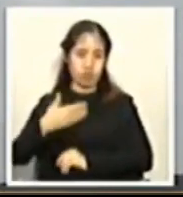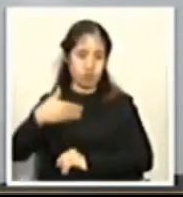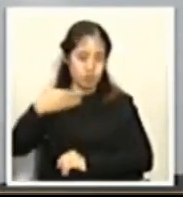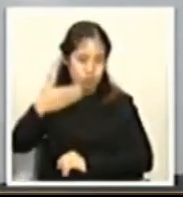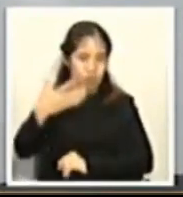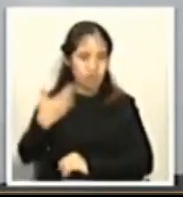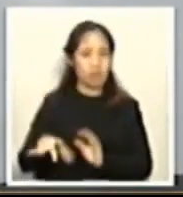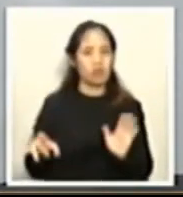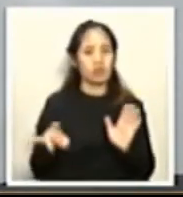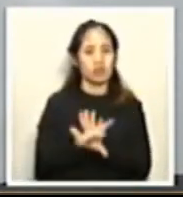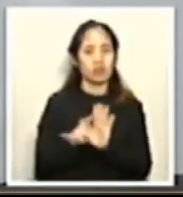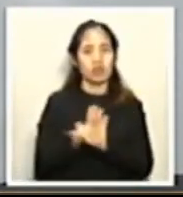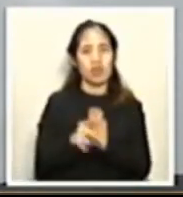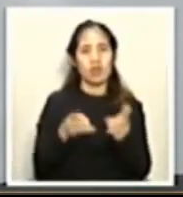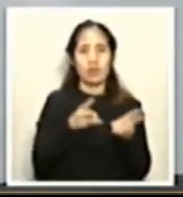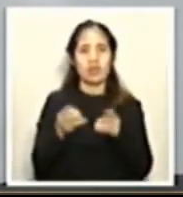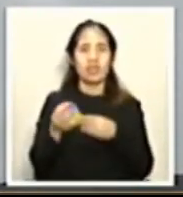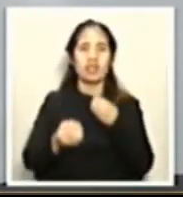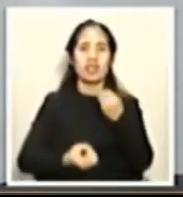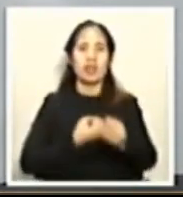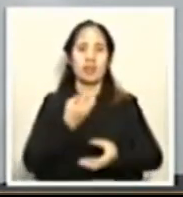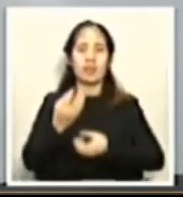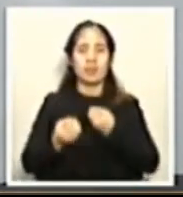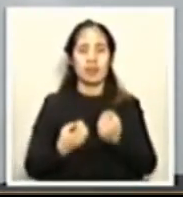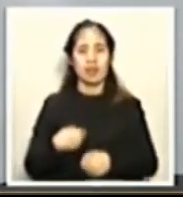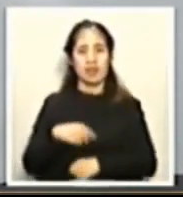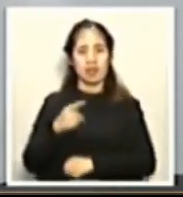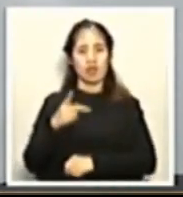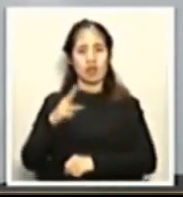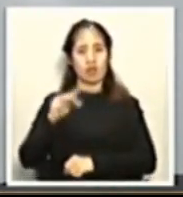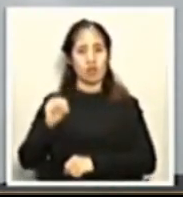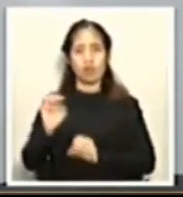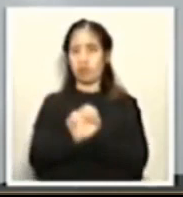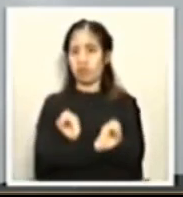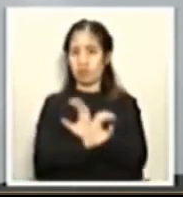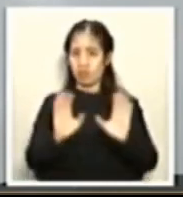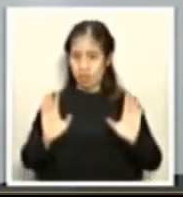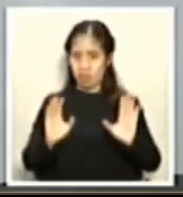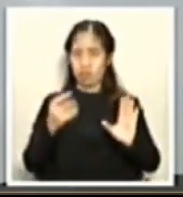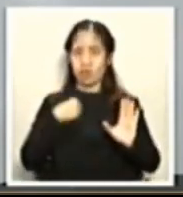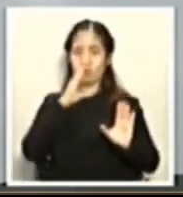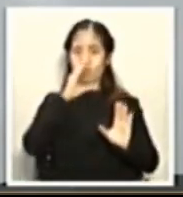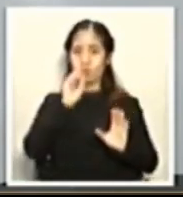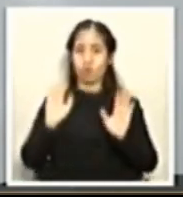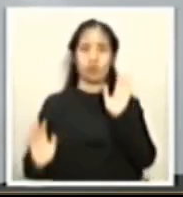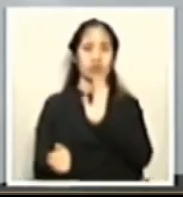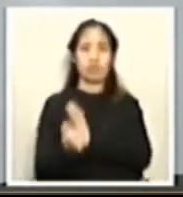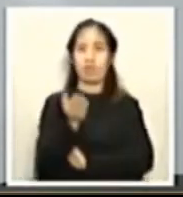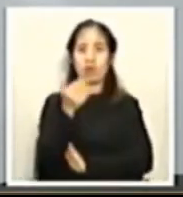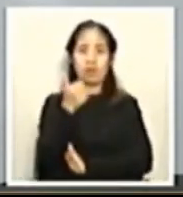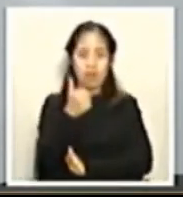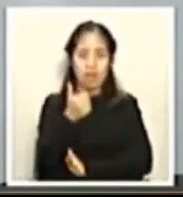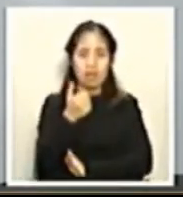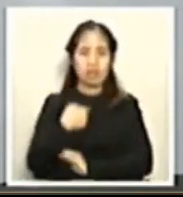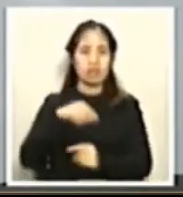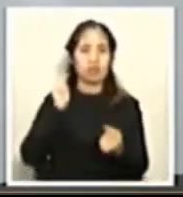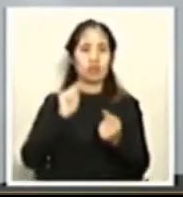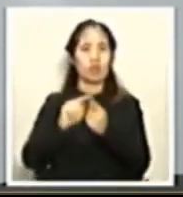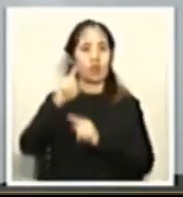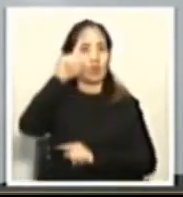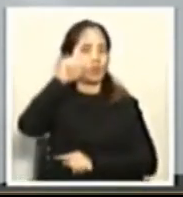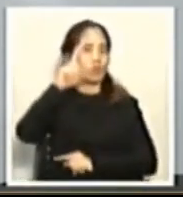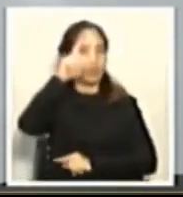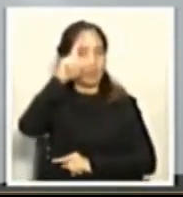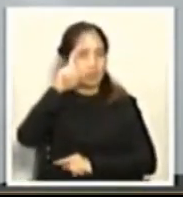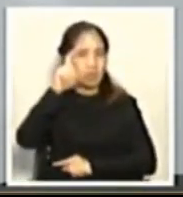ายการอภิปรายรัฐมนตรีที่มีความสำคัญก็สามารถมาพูดในช่วงเช้าของวันรุ่งขึ้นซึ่งตรงวันเสาร์